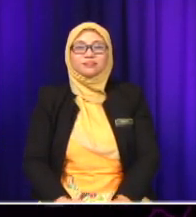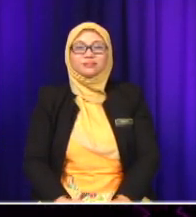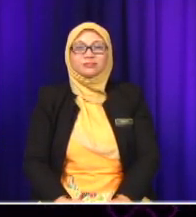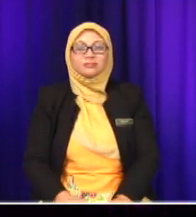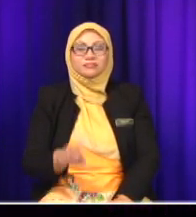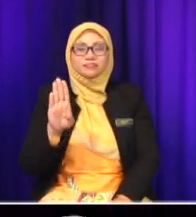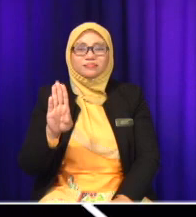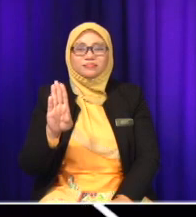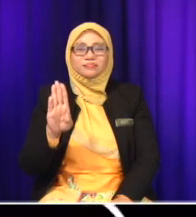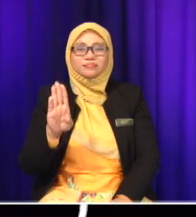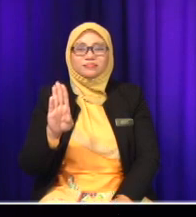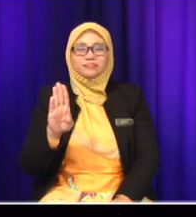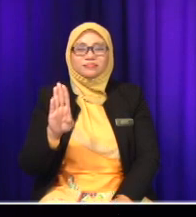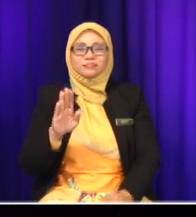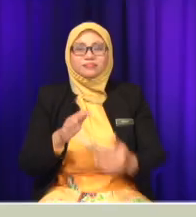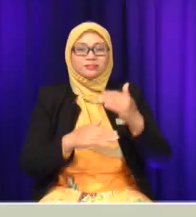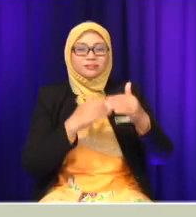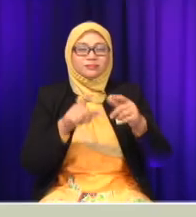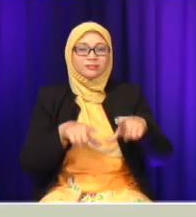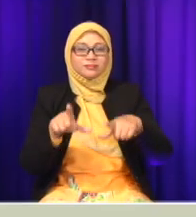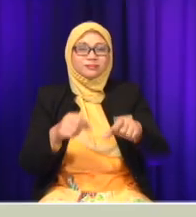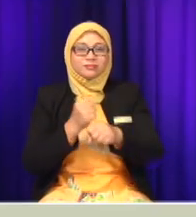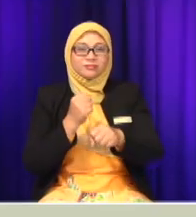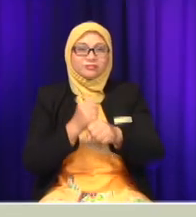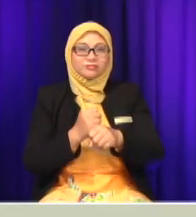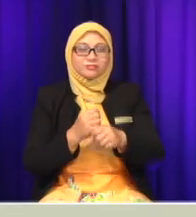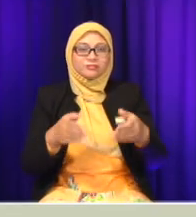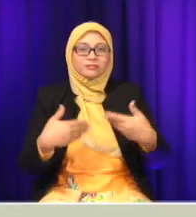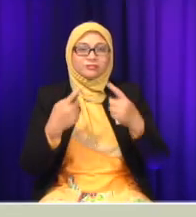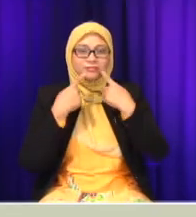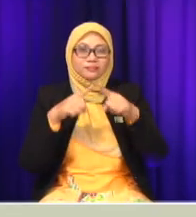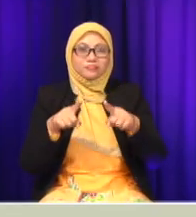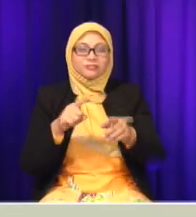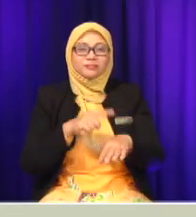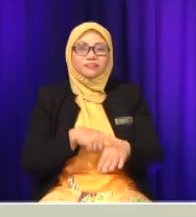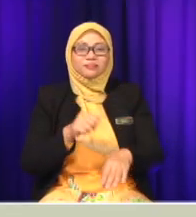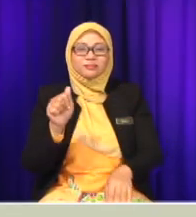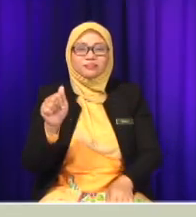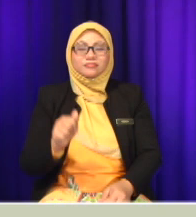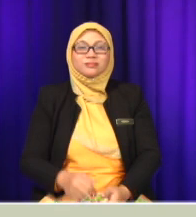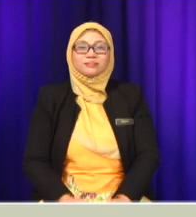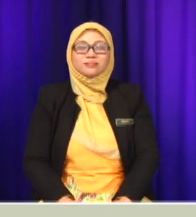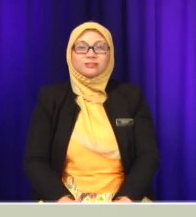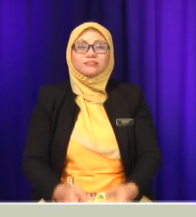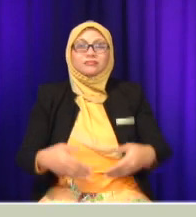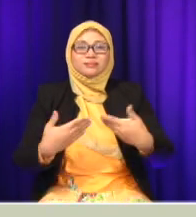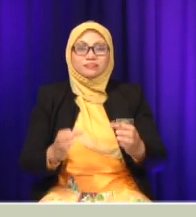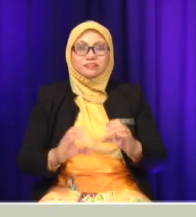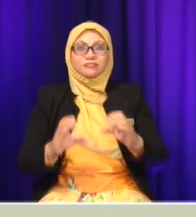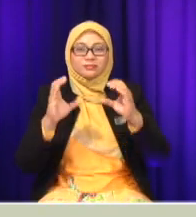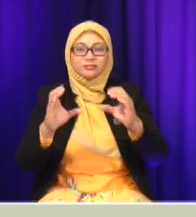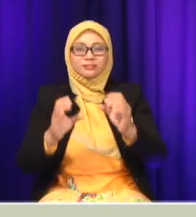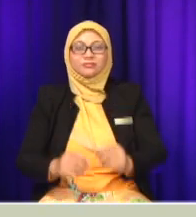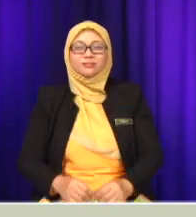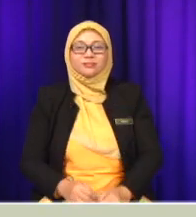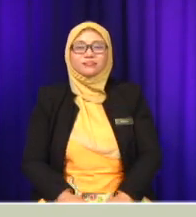B pula huraikan langkah kerja bagi jawapan di ada nak Cuba silakan Adakah jawapannya ya